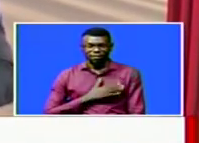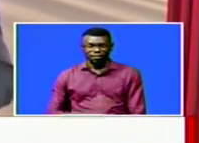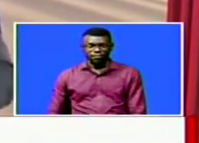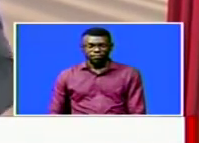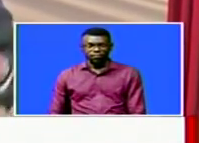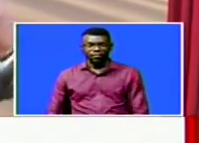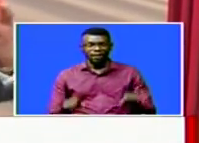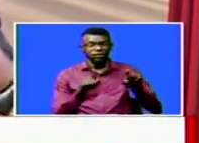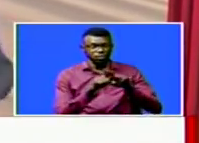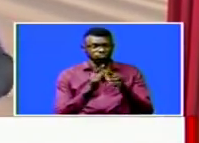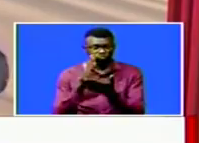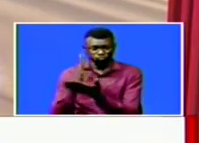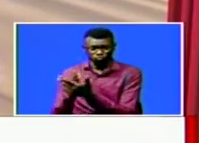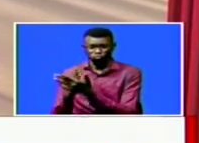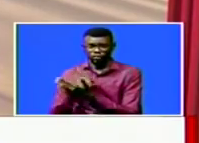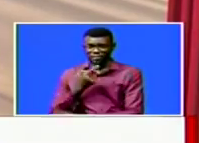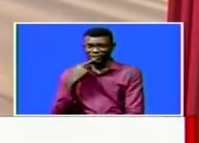and to say that truly